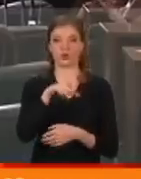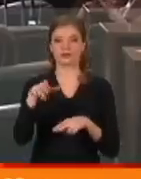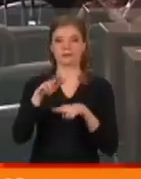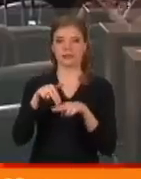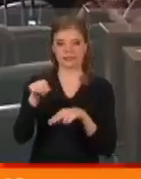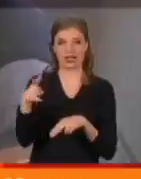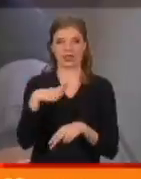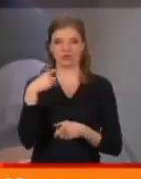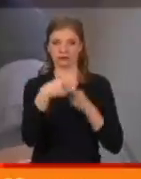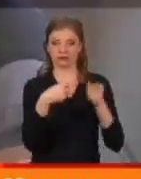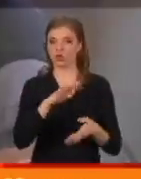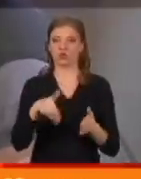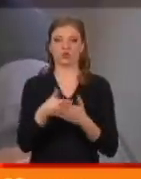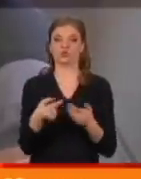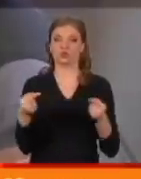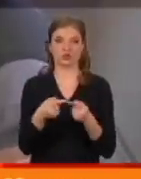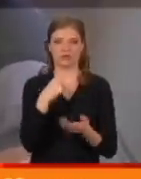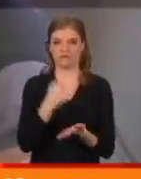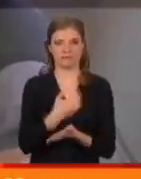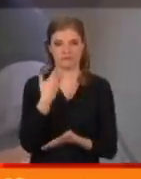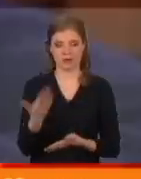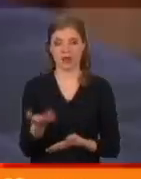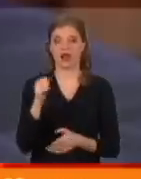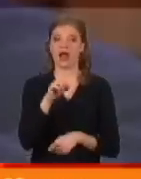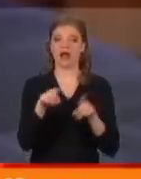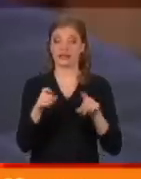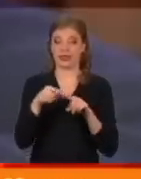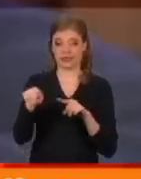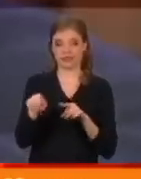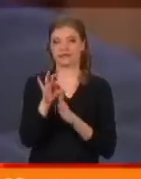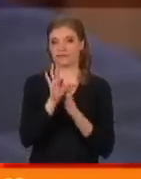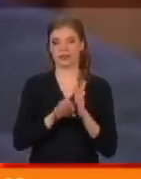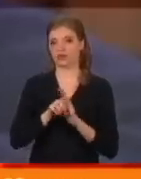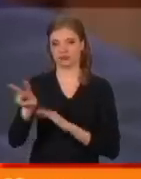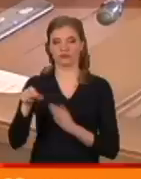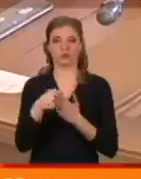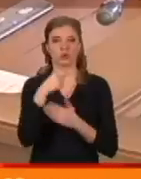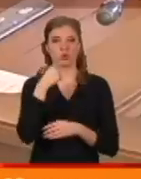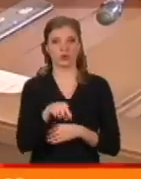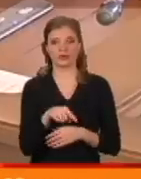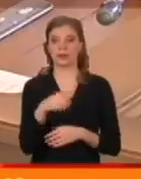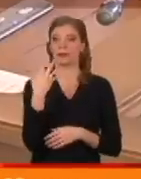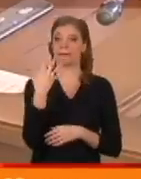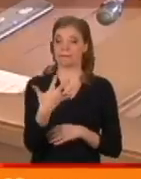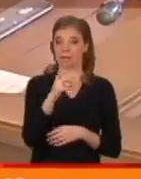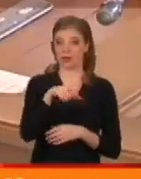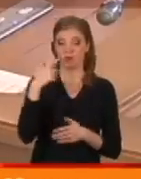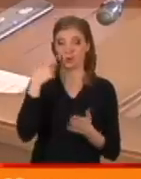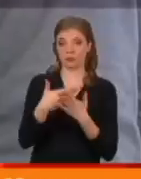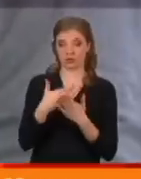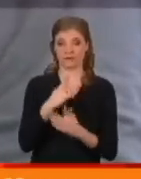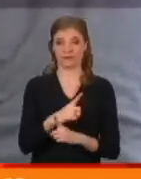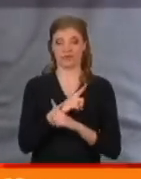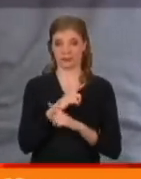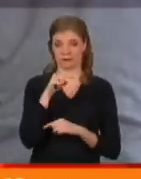осіб-міліціянтів, які стріляли і досі остаточно не встановили, а деякі з-поміж них відразу втекли до Росії. 5 серед підозрюваних у